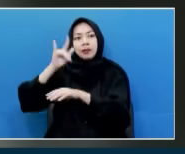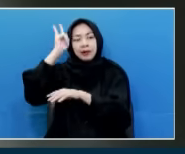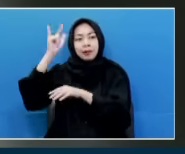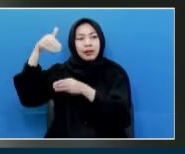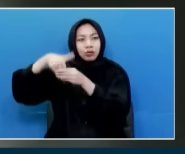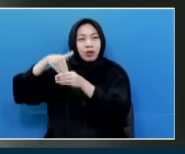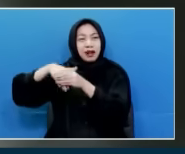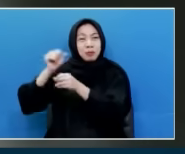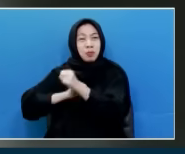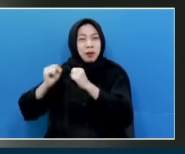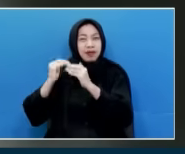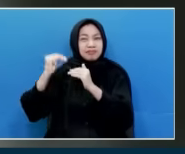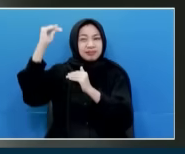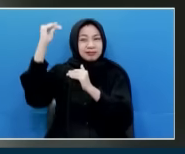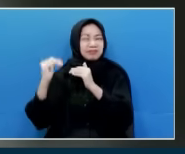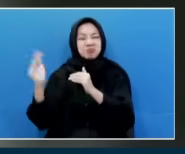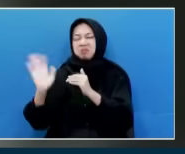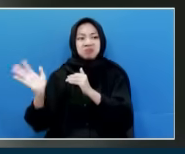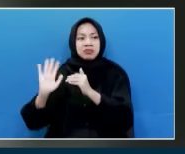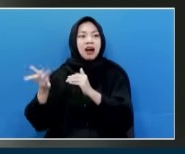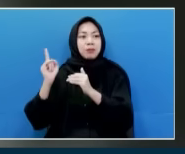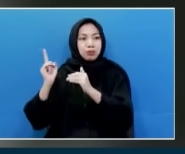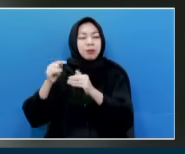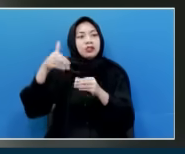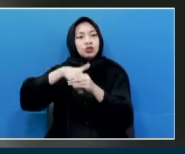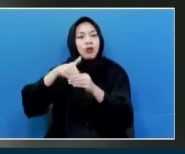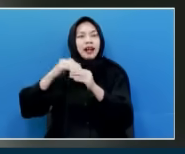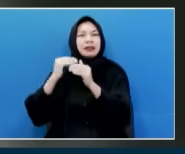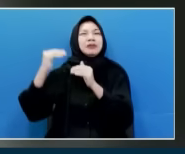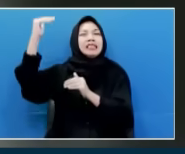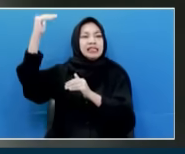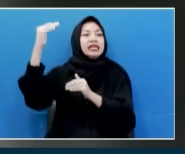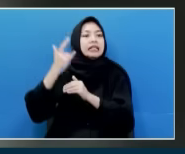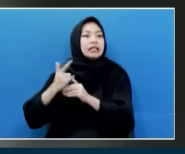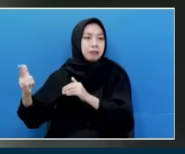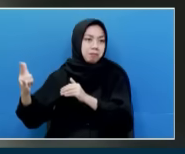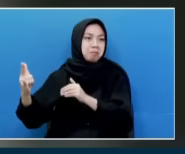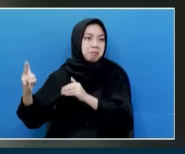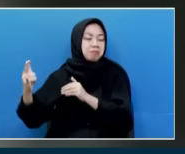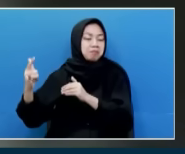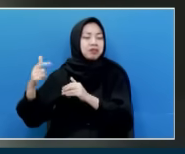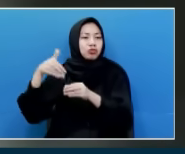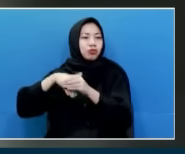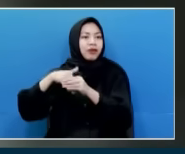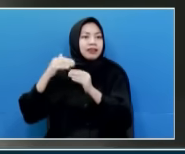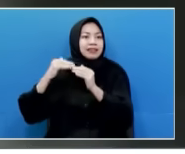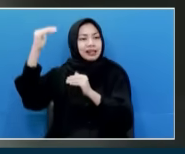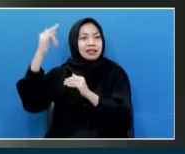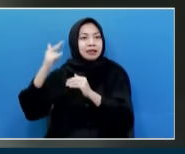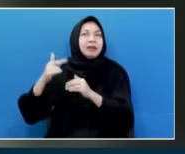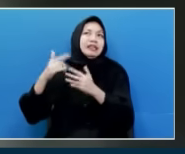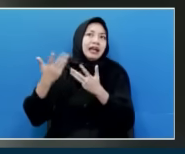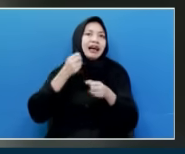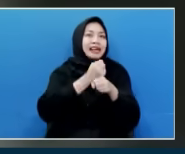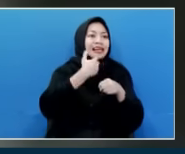yang berarti Mbak karena PDIP masih di atas kan secara strategi masih diangka berjalan gitu kan walaupun tentu ada ancaman dari